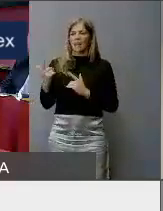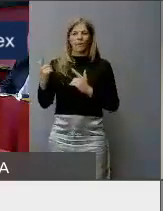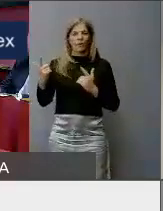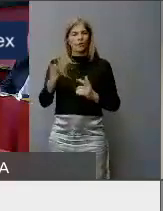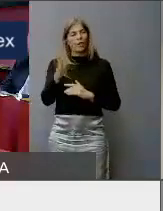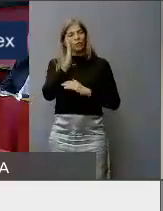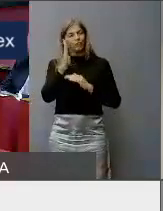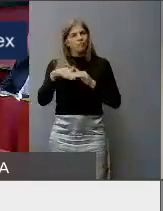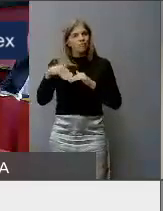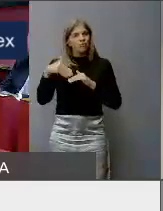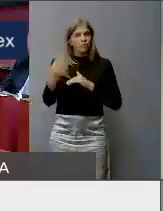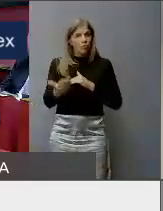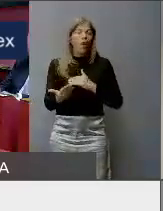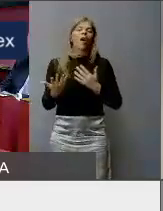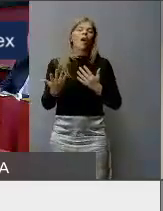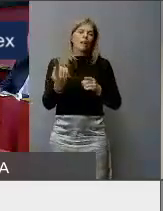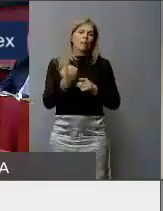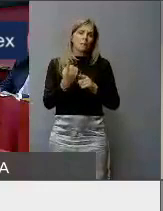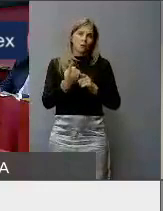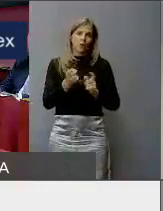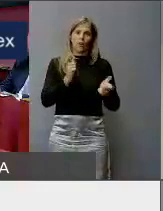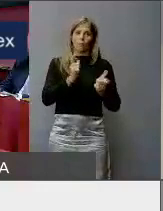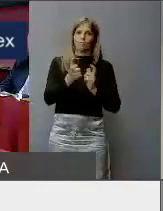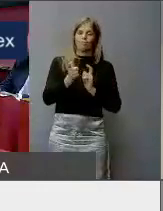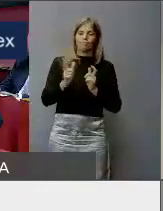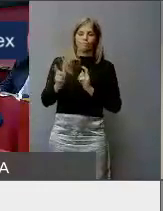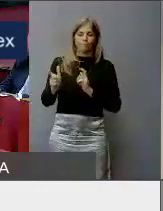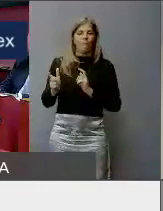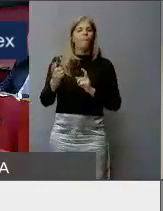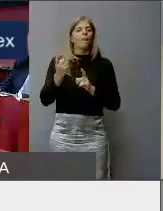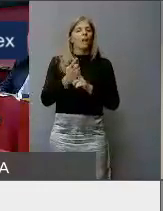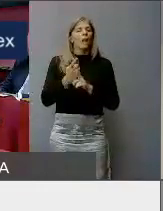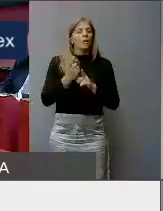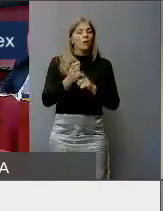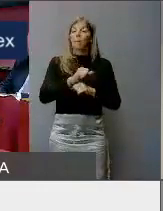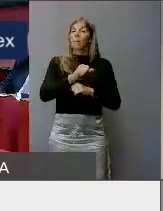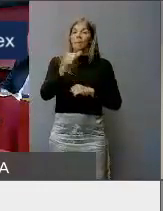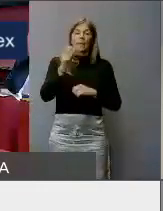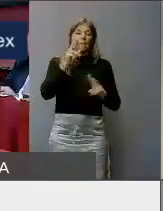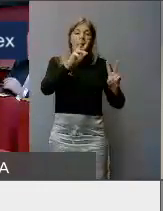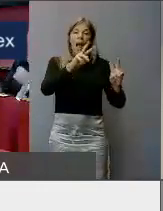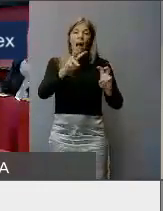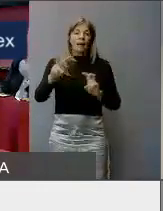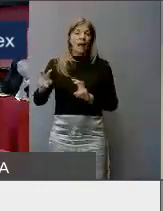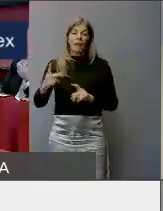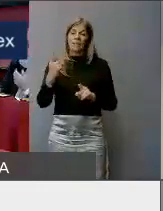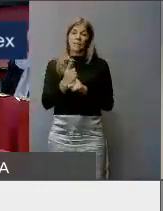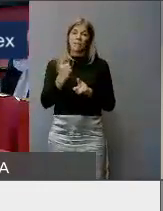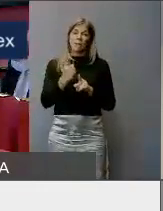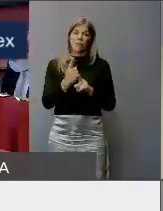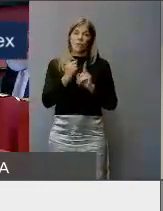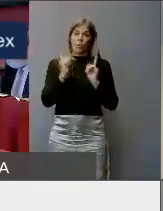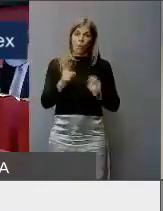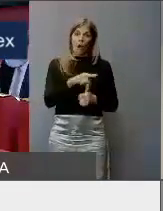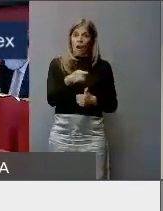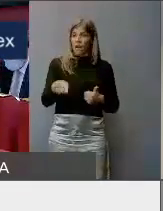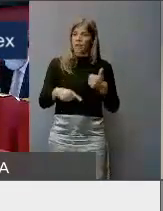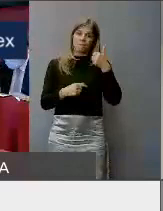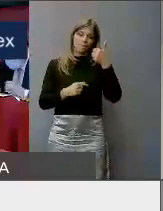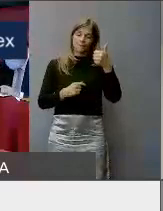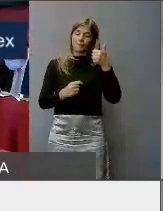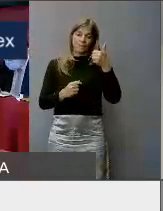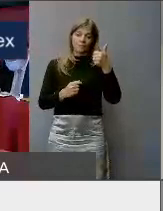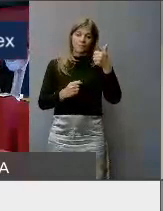sono menzionati ma non ci sono attraverso un'analisi dei bisogni e a inserirli successivamente